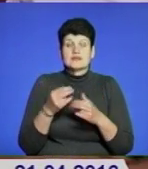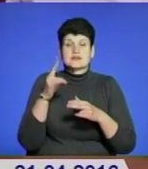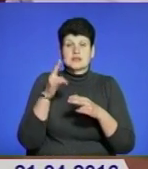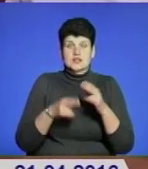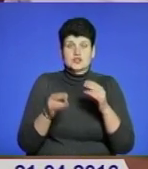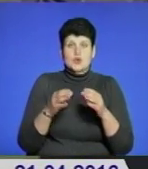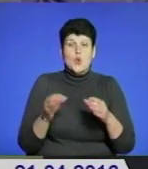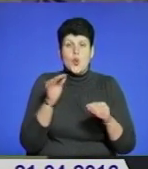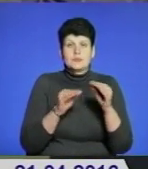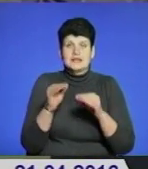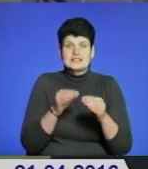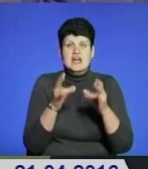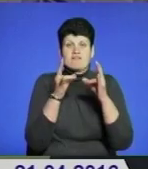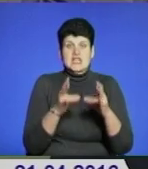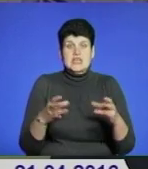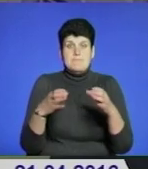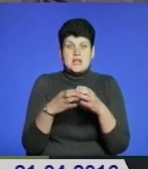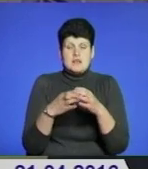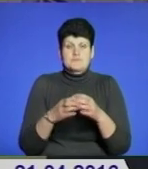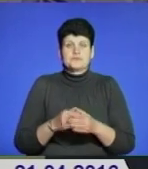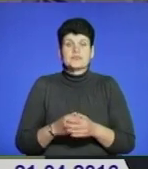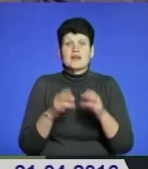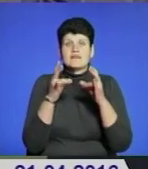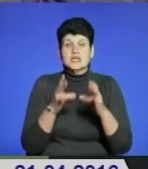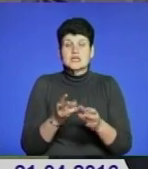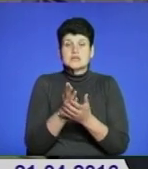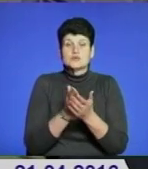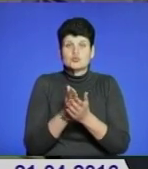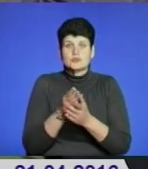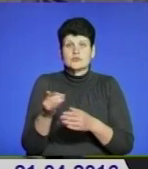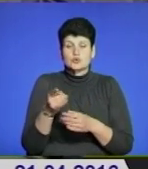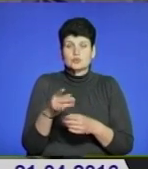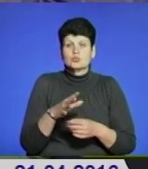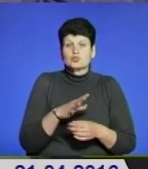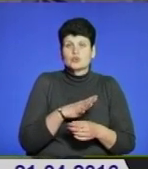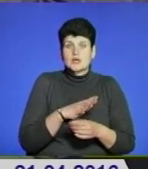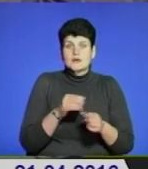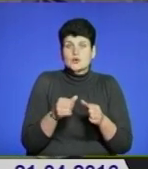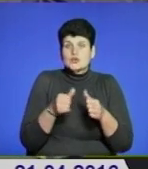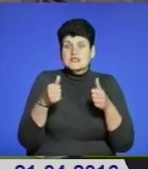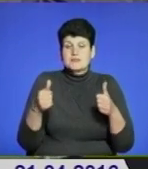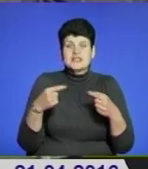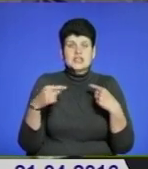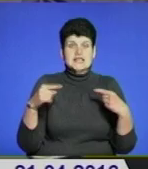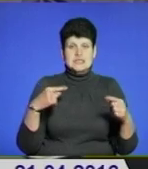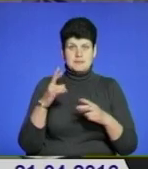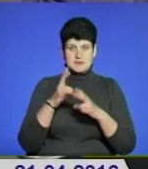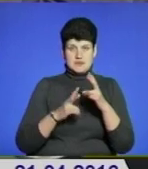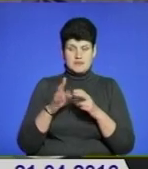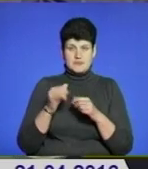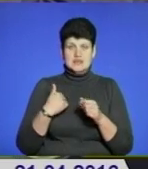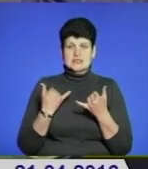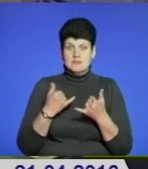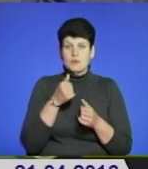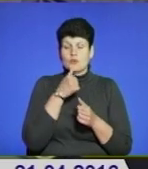аварійних бригад. Аварійна служба в місті Тернополі до цього часу вона була десь розірвана між різними підприємствами. Зараз ми пробуємо